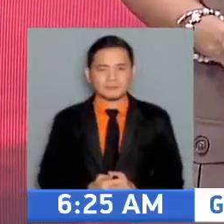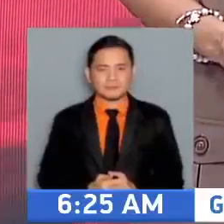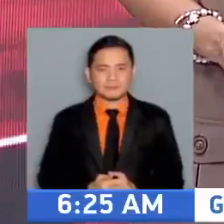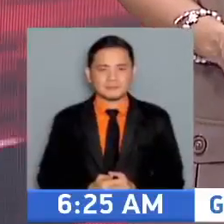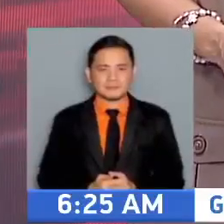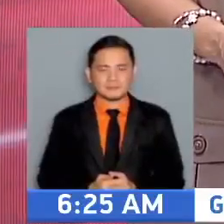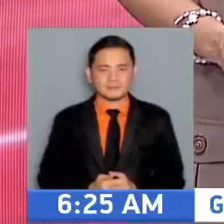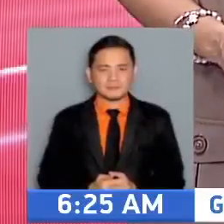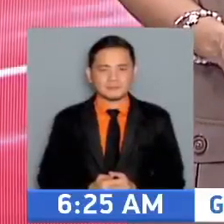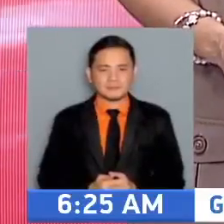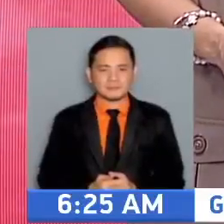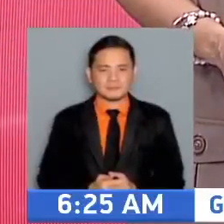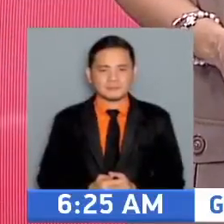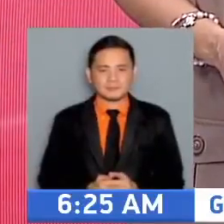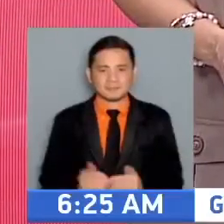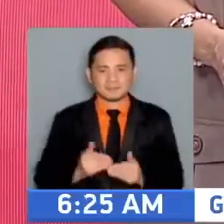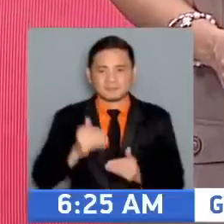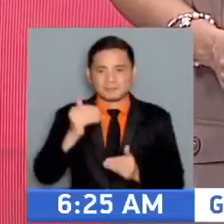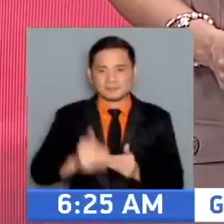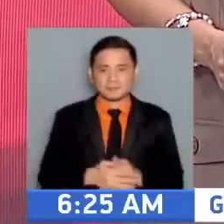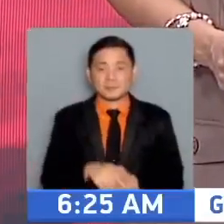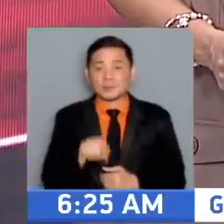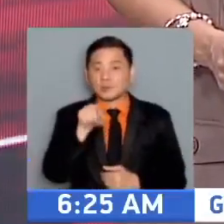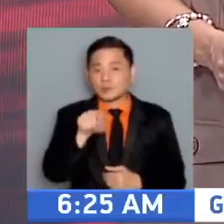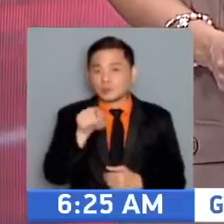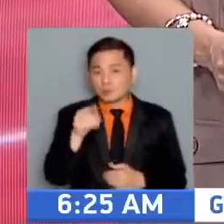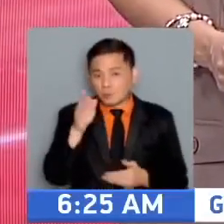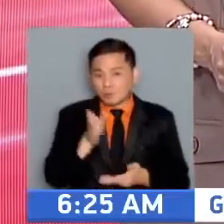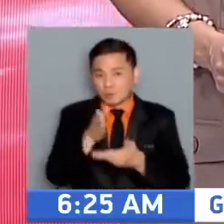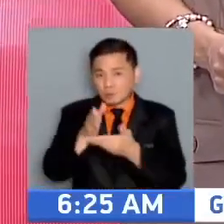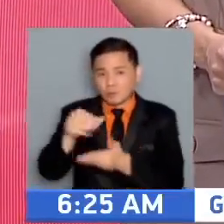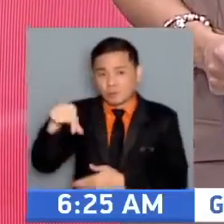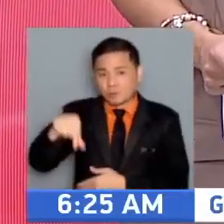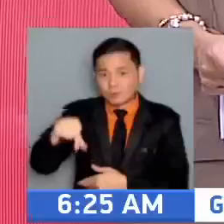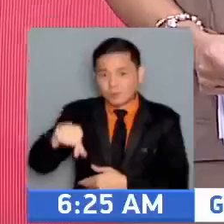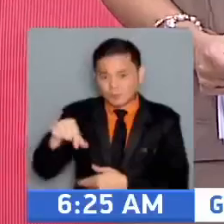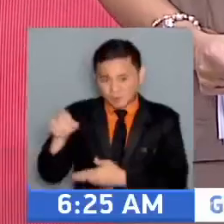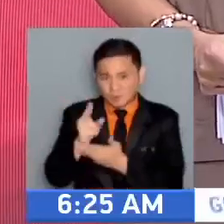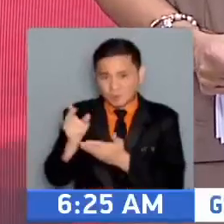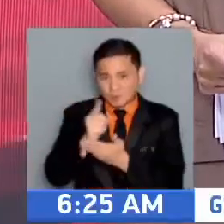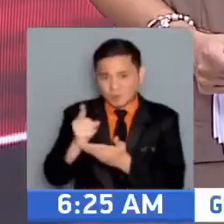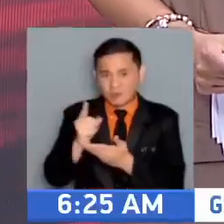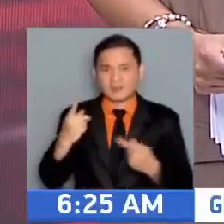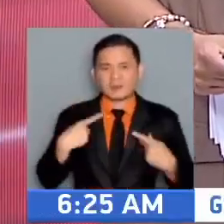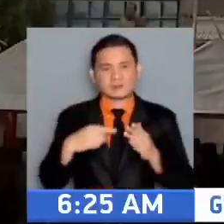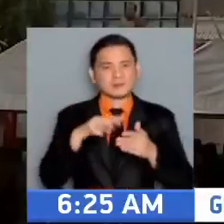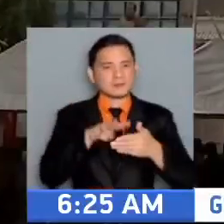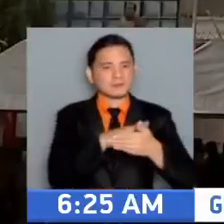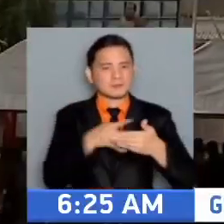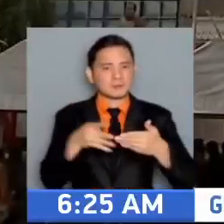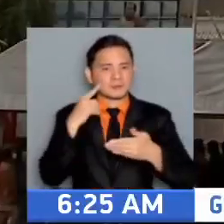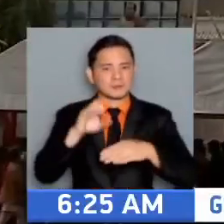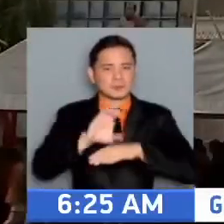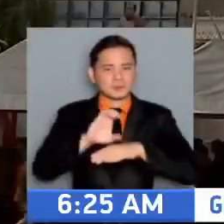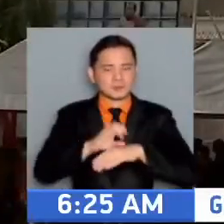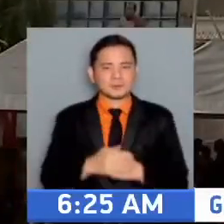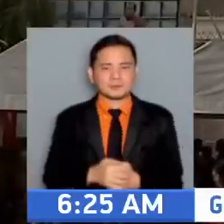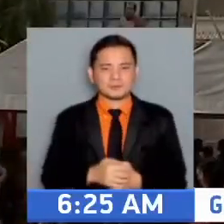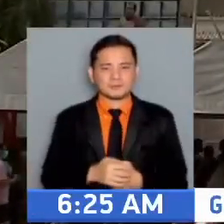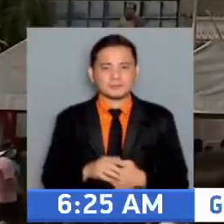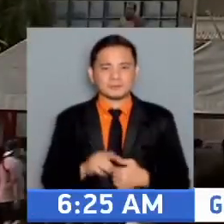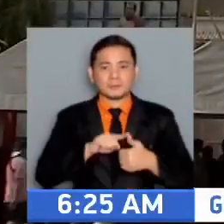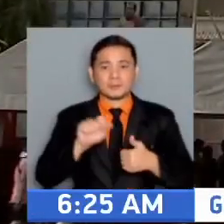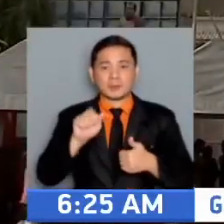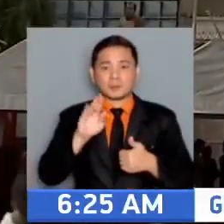Sa mga balak po dyan magpunta sa Quiapo Church ngayong Semana Santa, narito po ang mga schedule ng simbahan. Ngayong April 3 hanggang April 5, alas 3